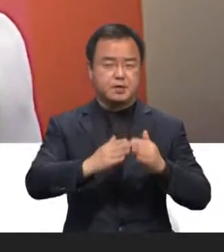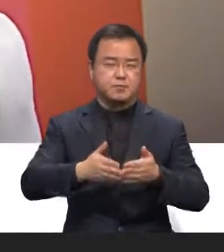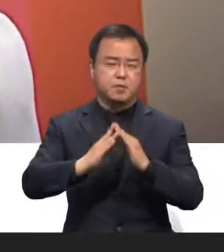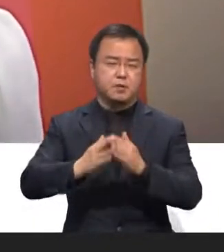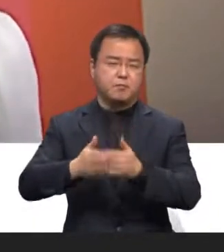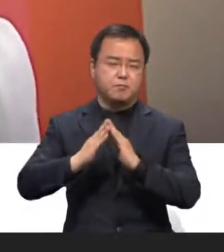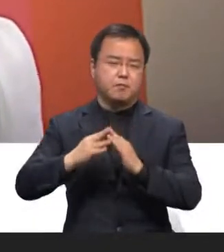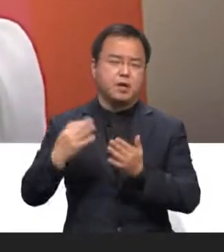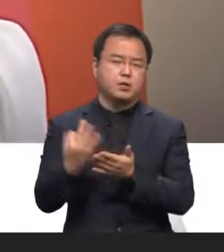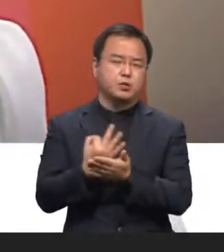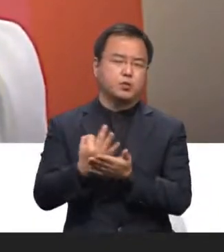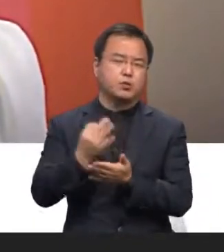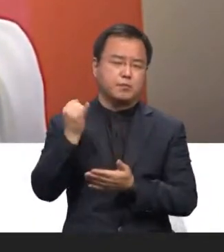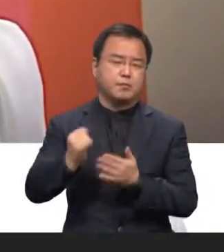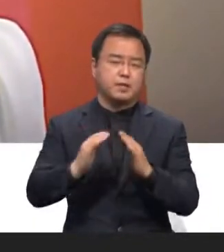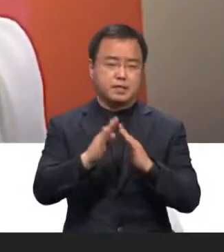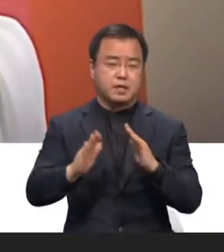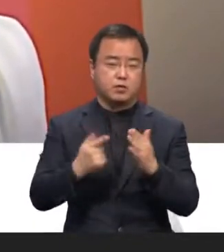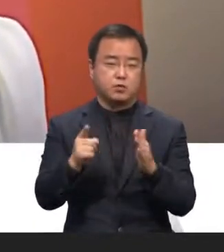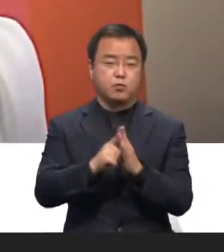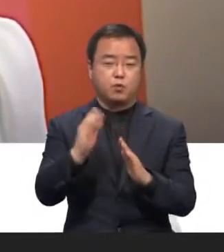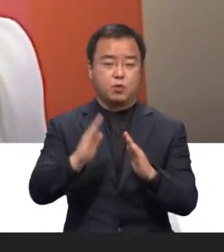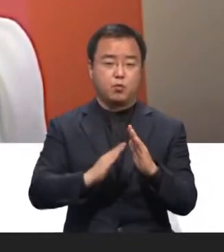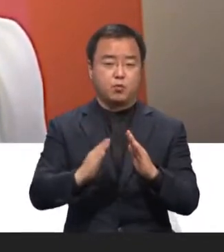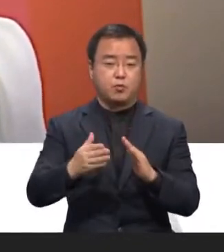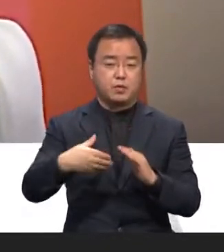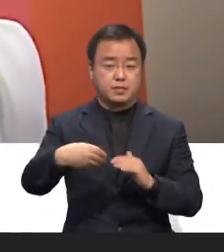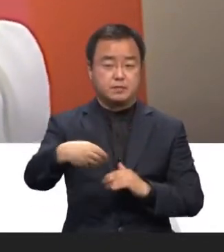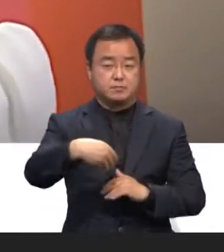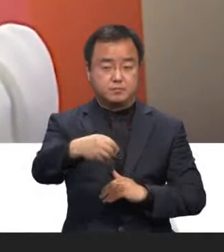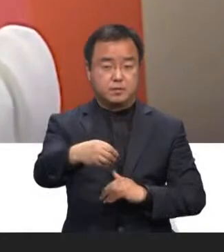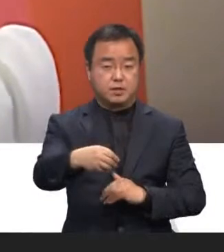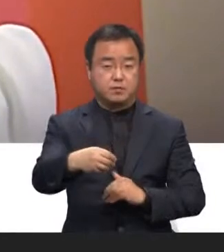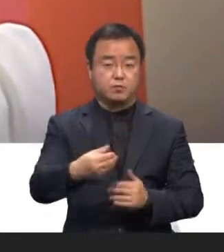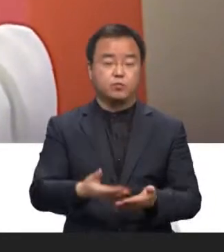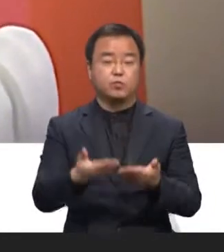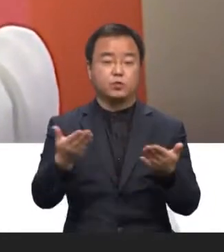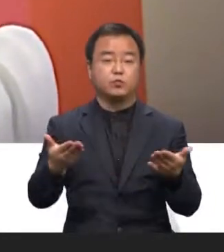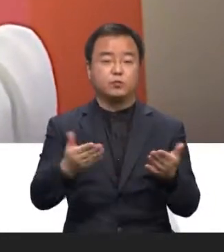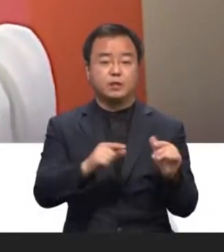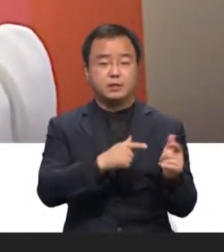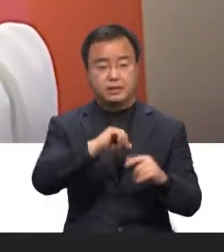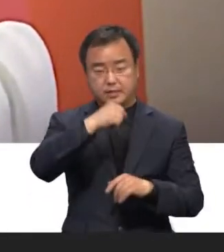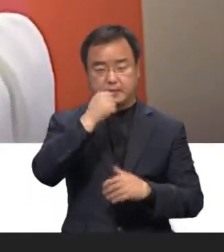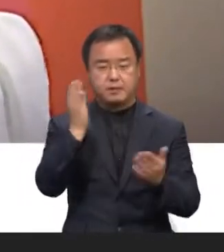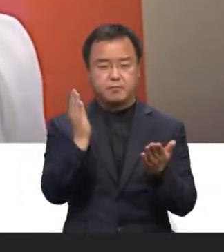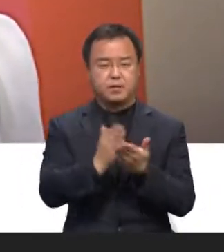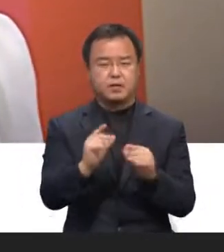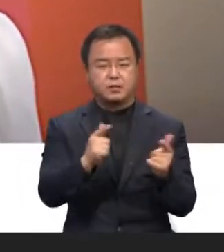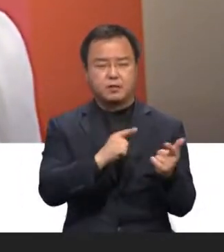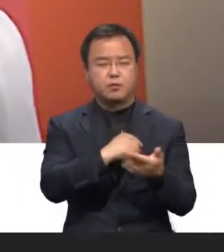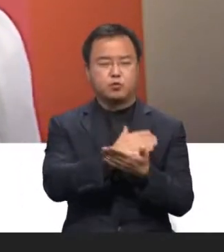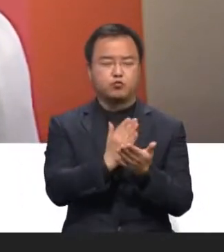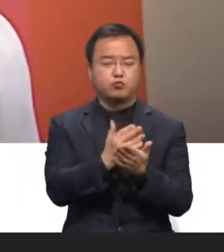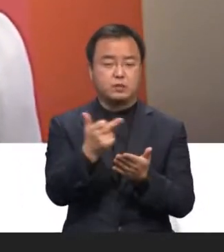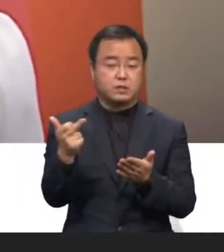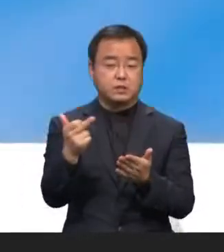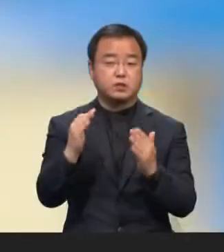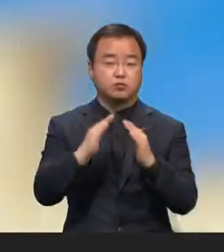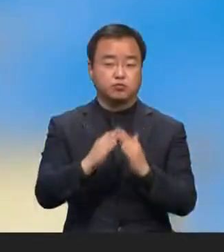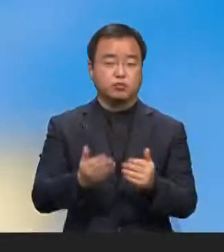build a whole variety of housing for budgets and incomes of different people.